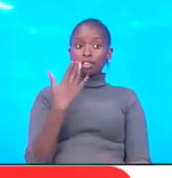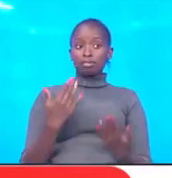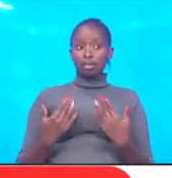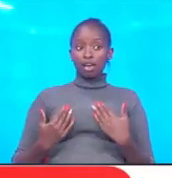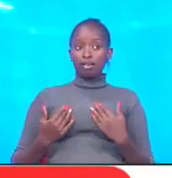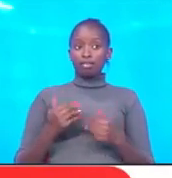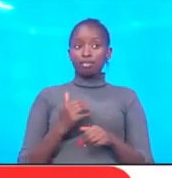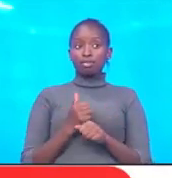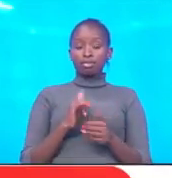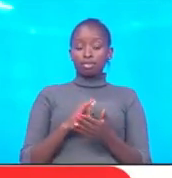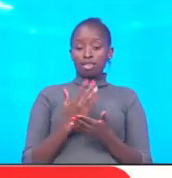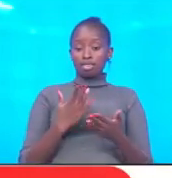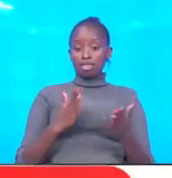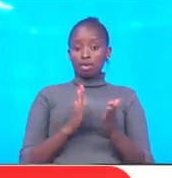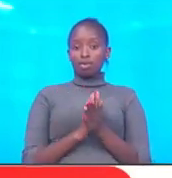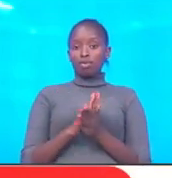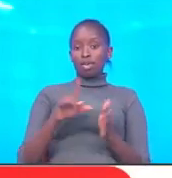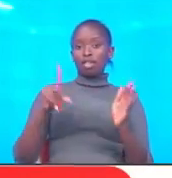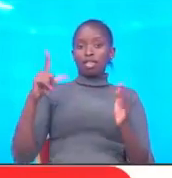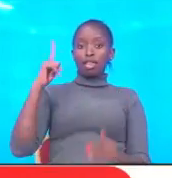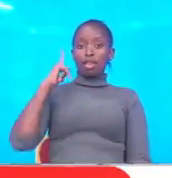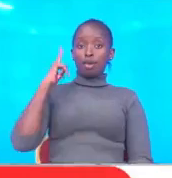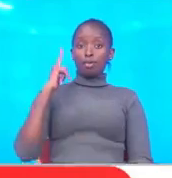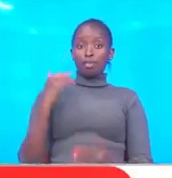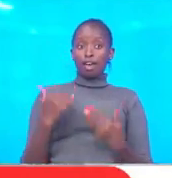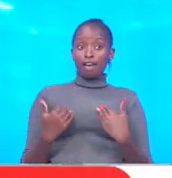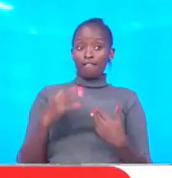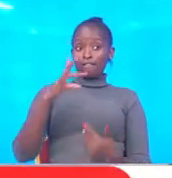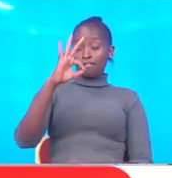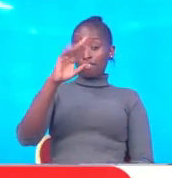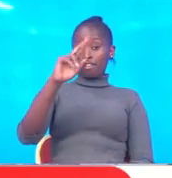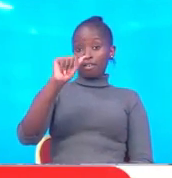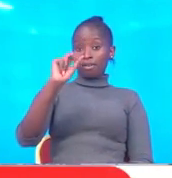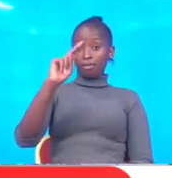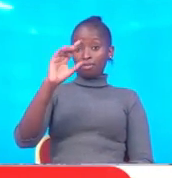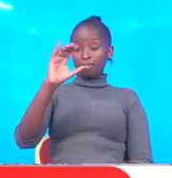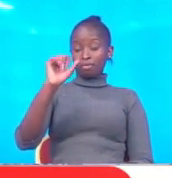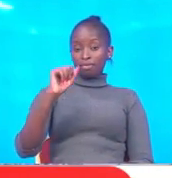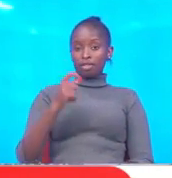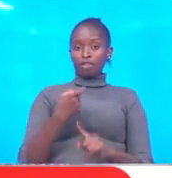nchini. Francis Ngiri ni mkulima kutoka kaunti ya Nakuru. Hiyo ni